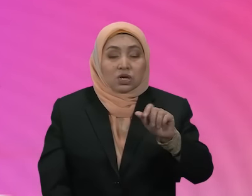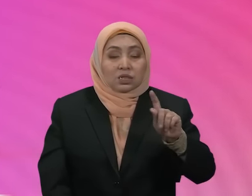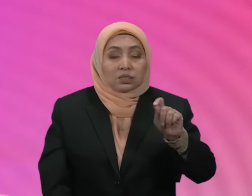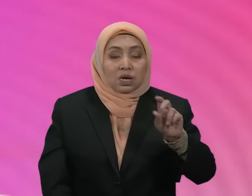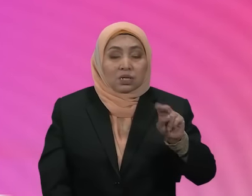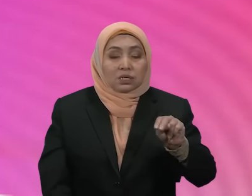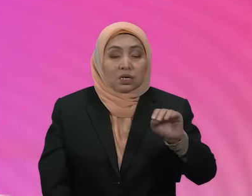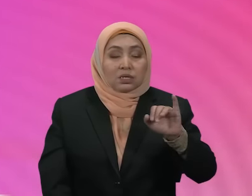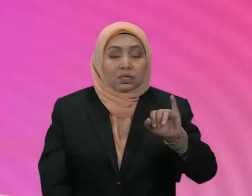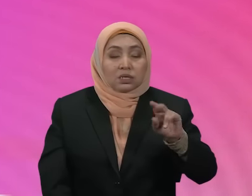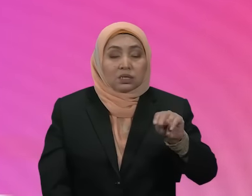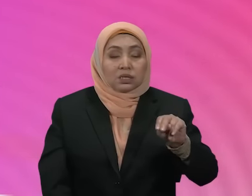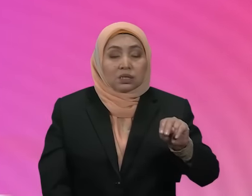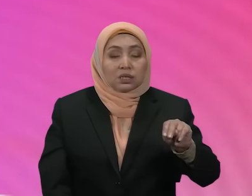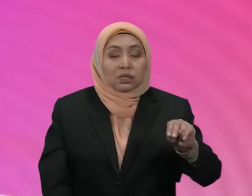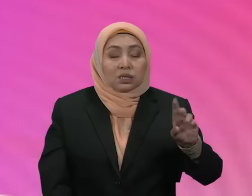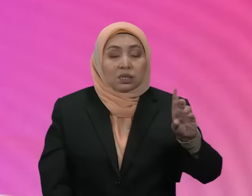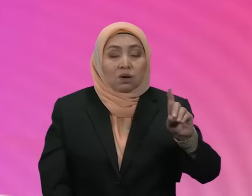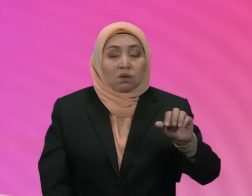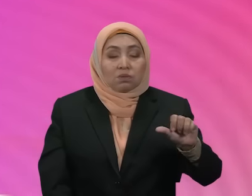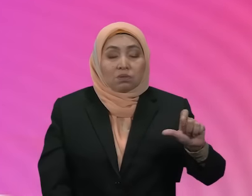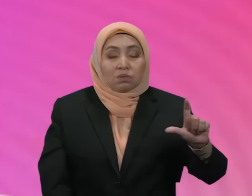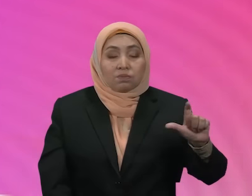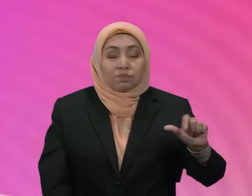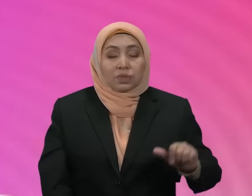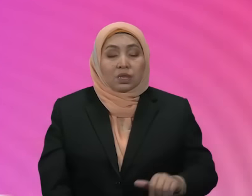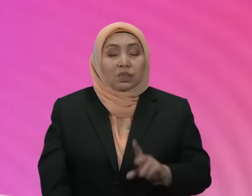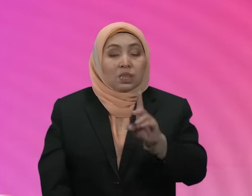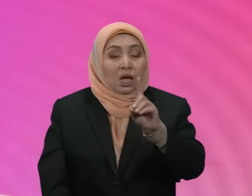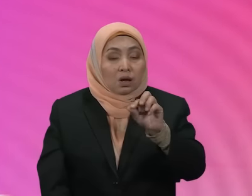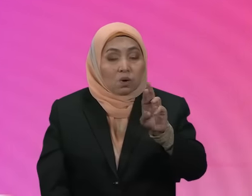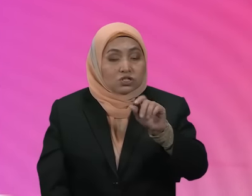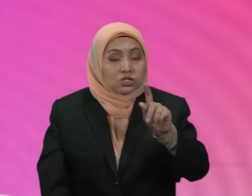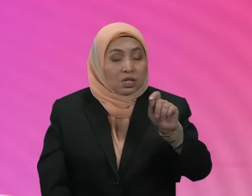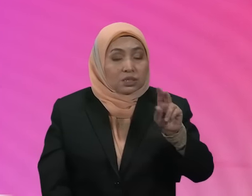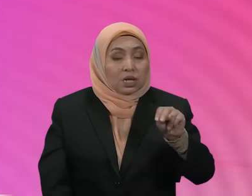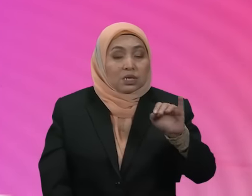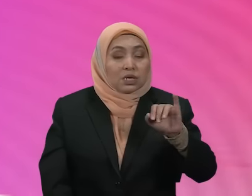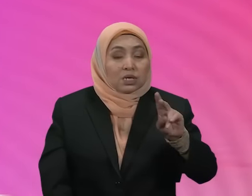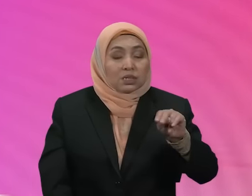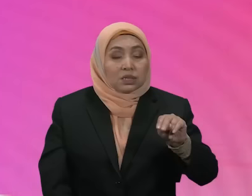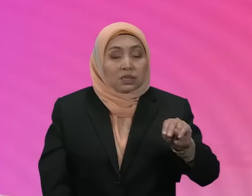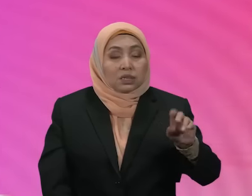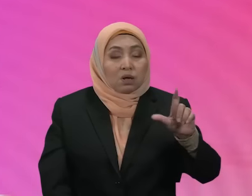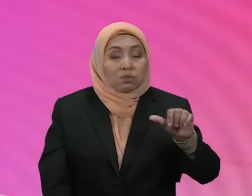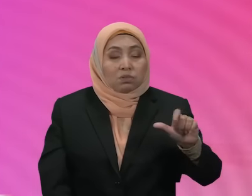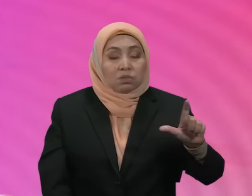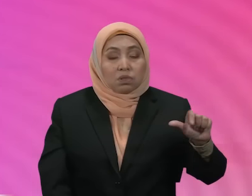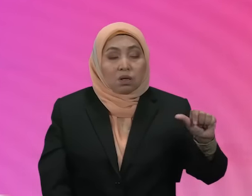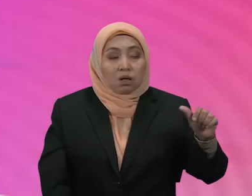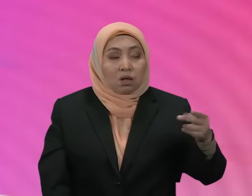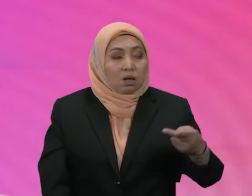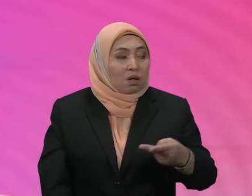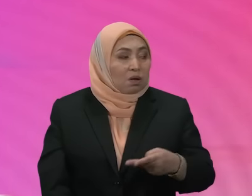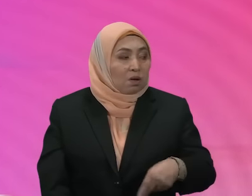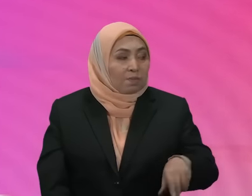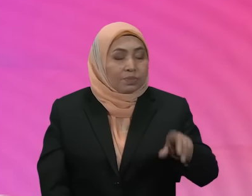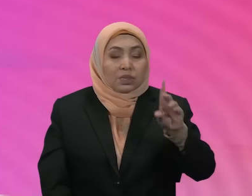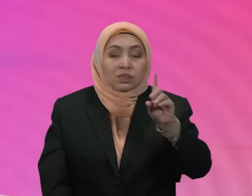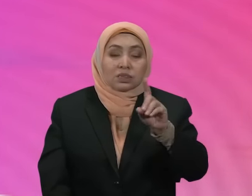دَرَجَةً عِنْدَ Darajatan 'inda Allah.